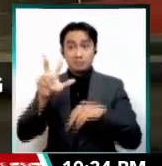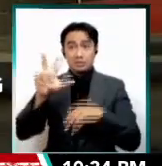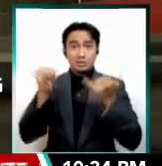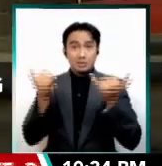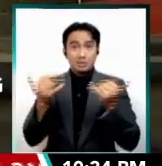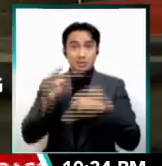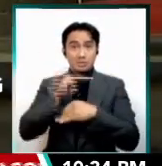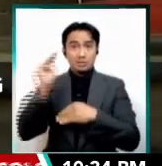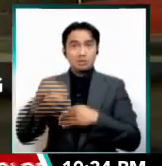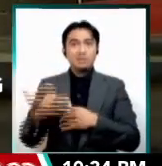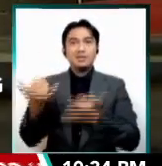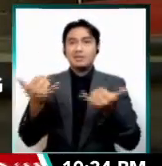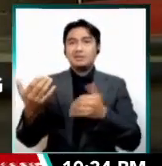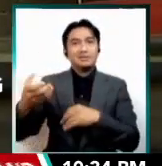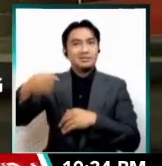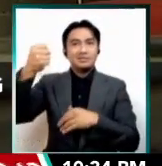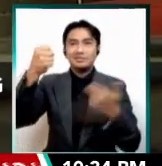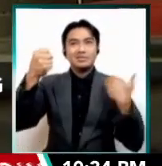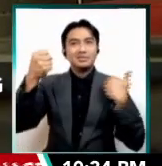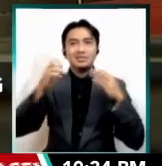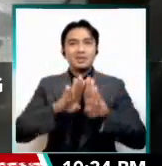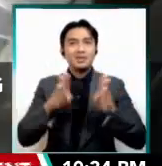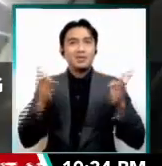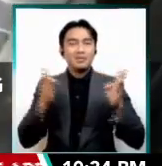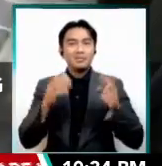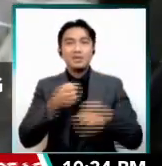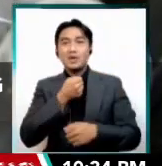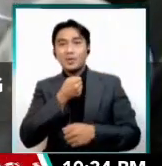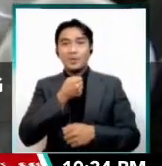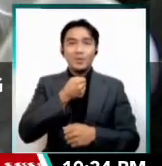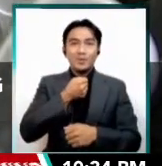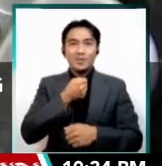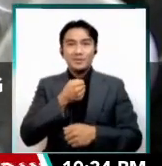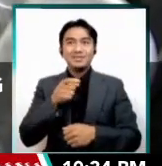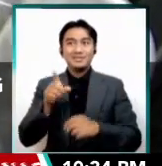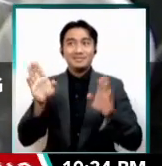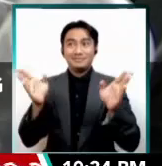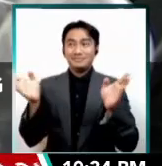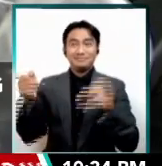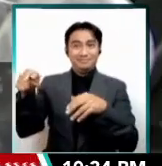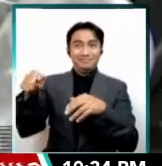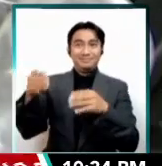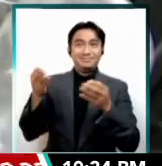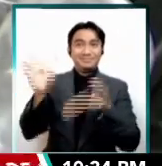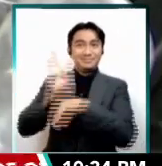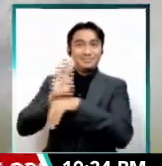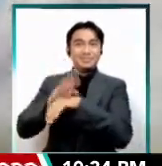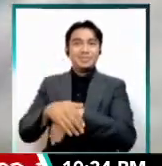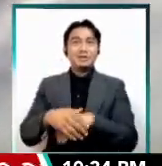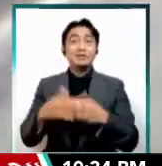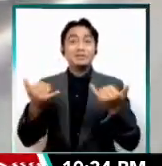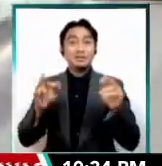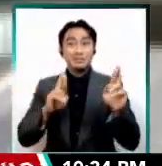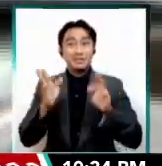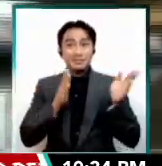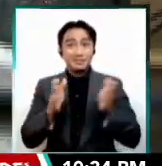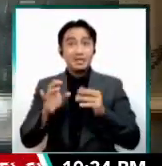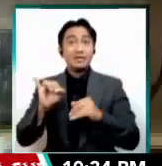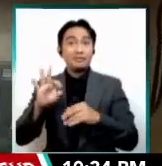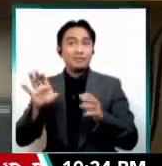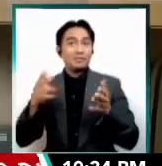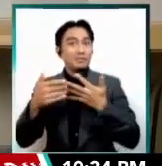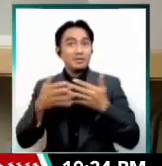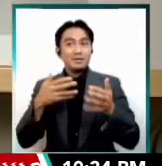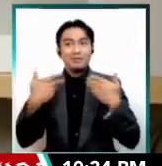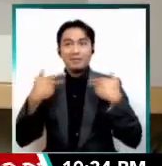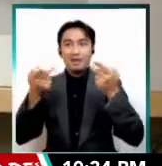pa pwedeng magbuka sa mga karaoke bar pero naghahanda na sila sakaling magluwag sa Alert Level 2. Kung saan